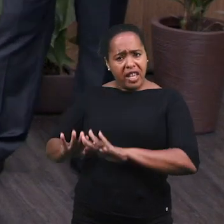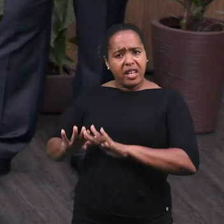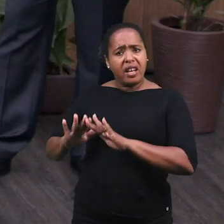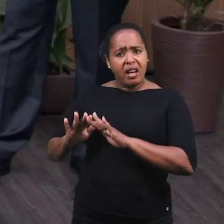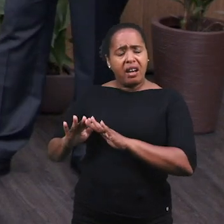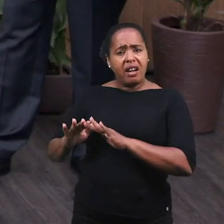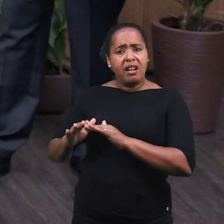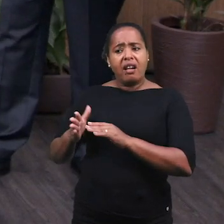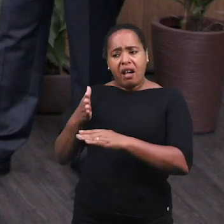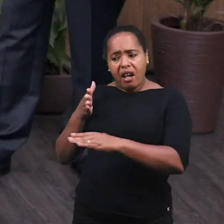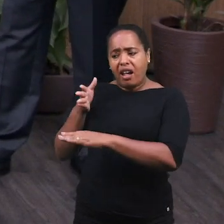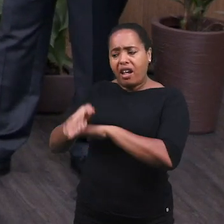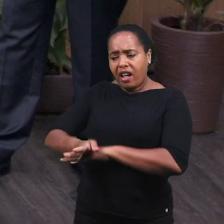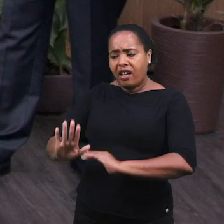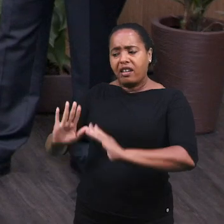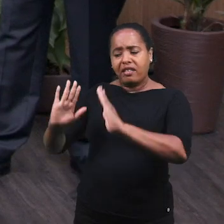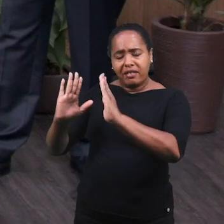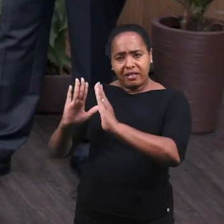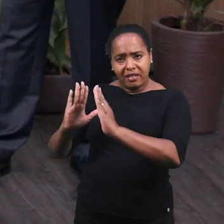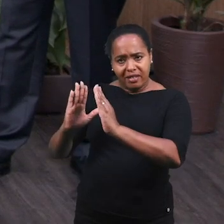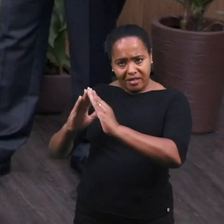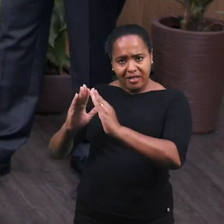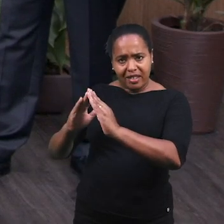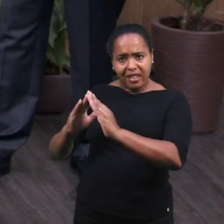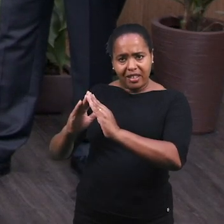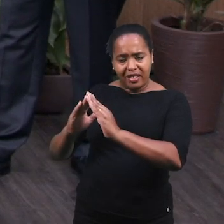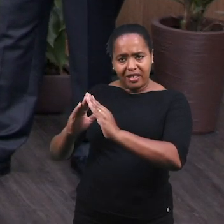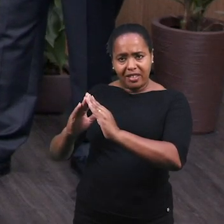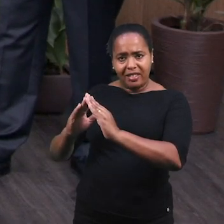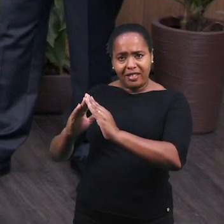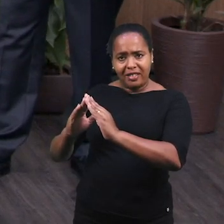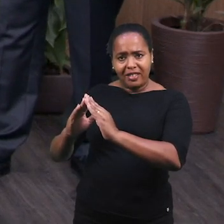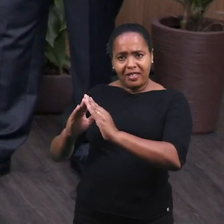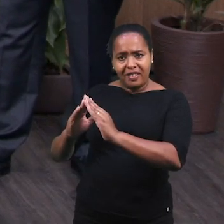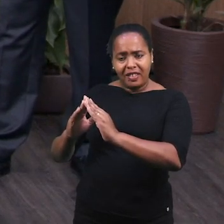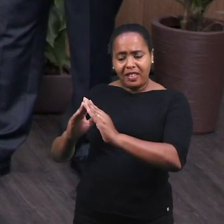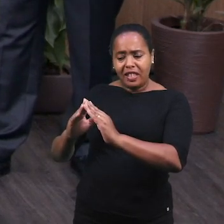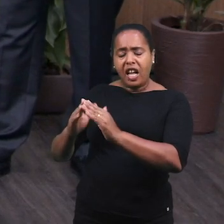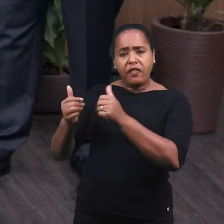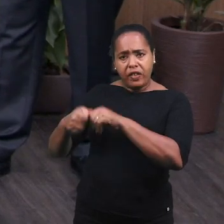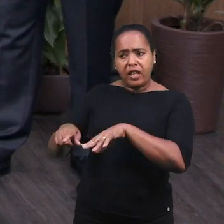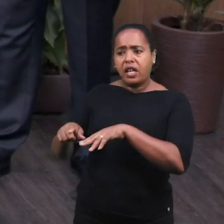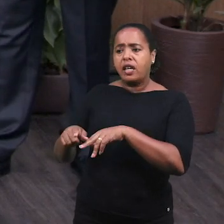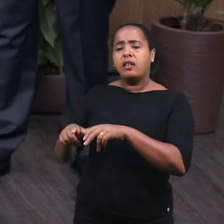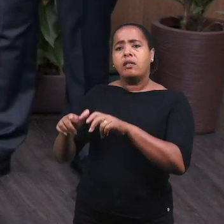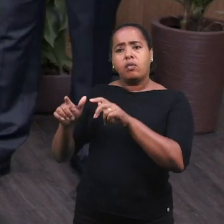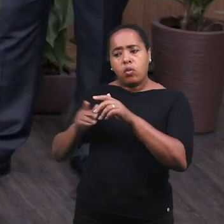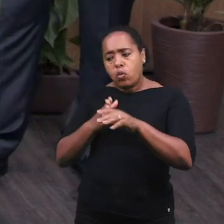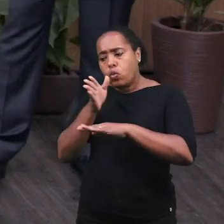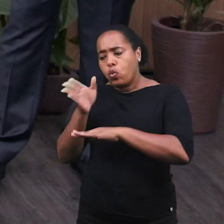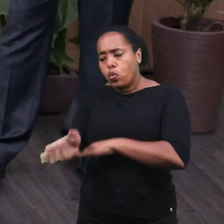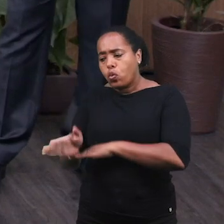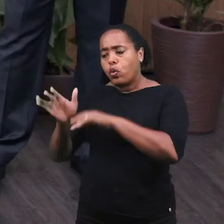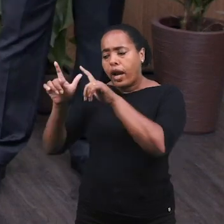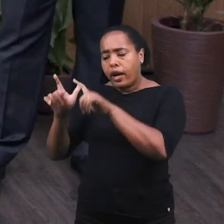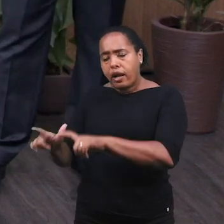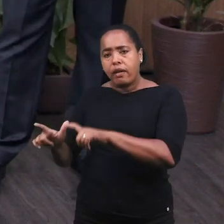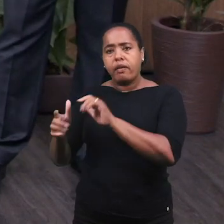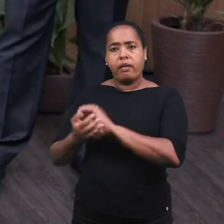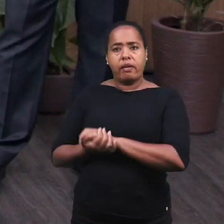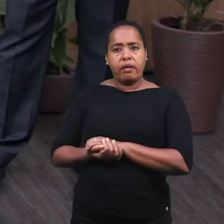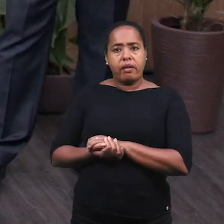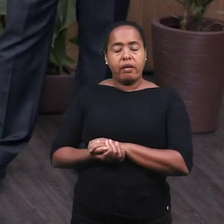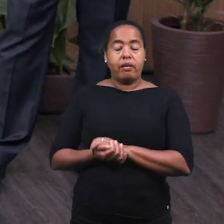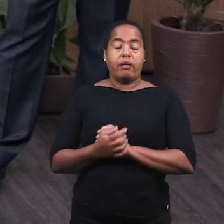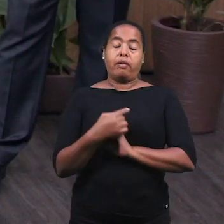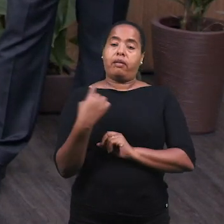удерживать Его, говоря: «Останься с нами, войди с нами в дом». И они остались в